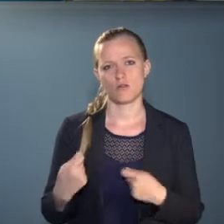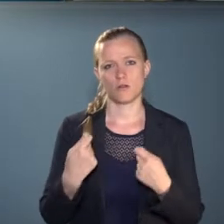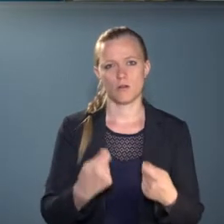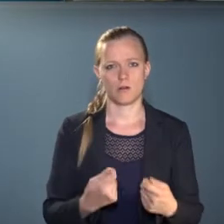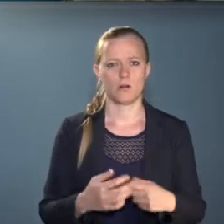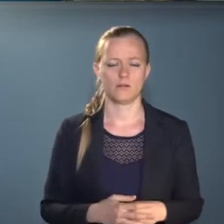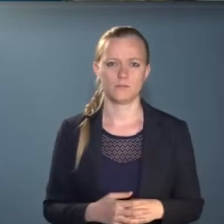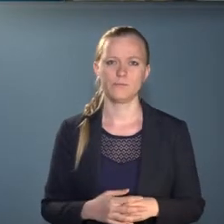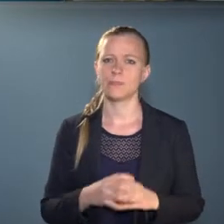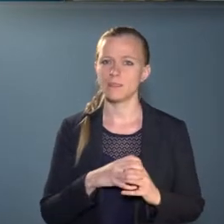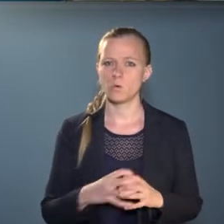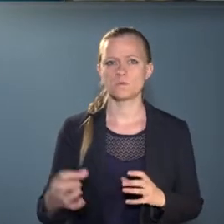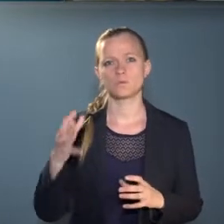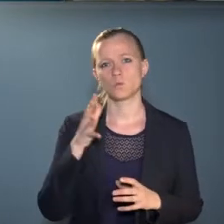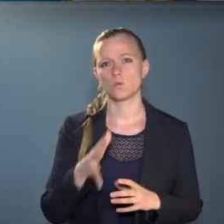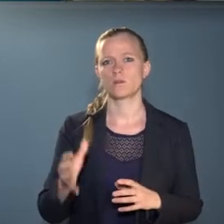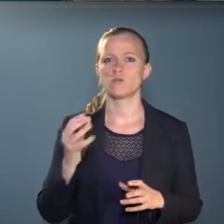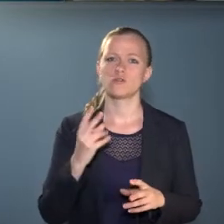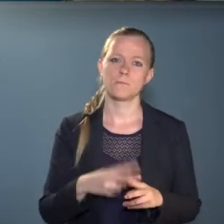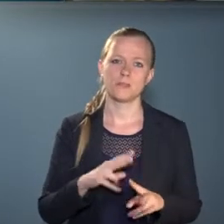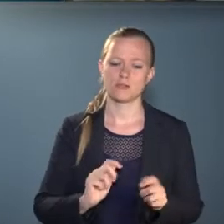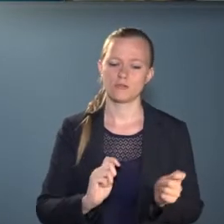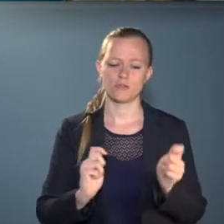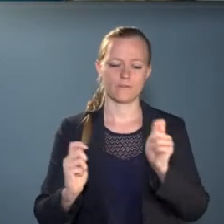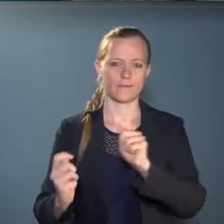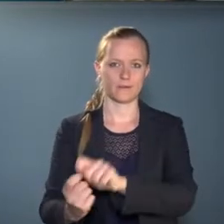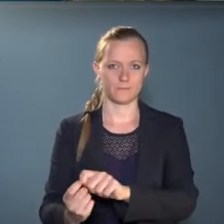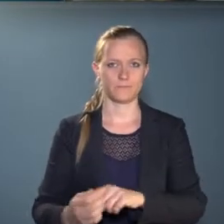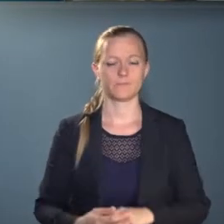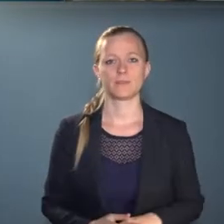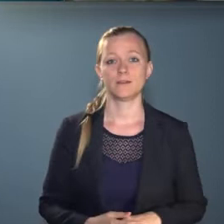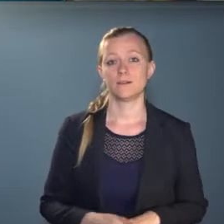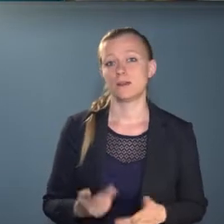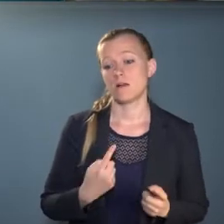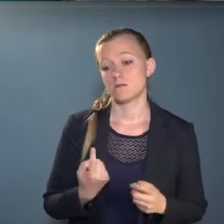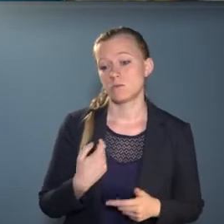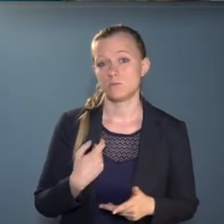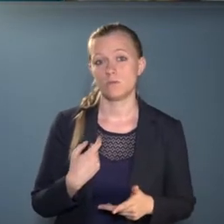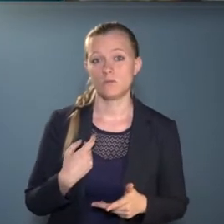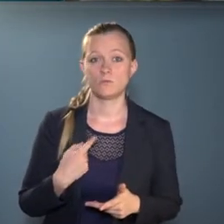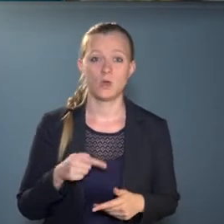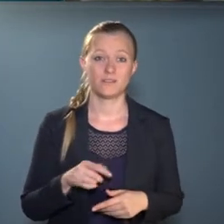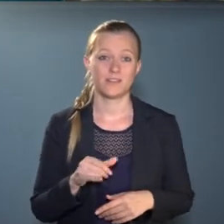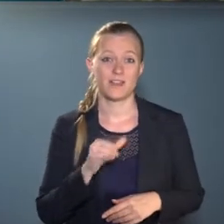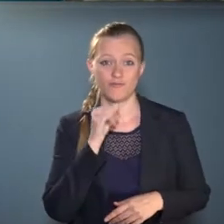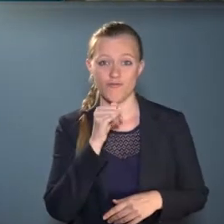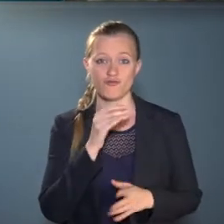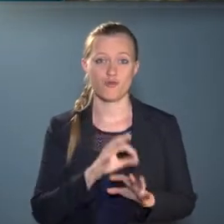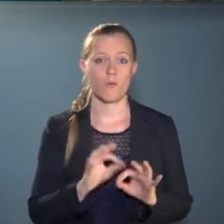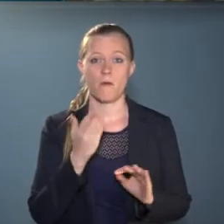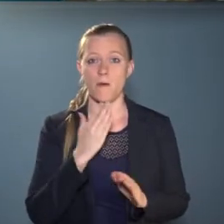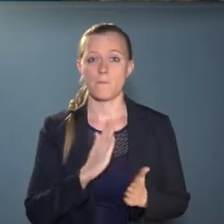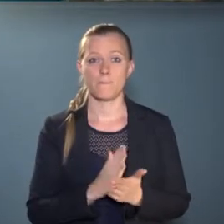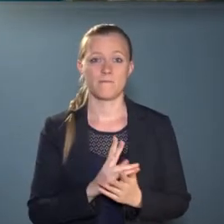egy hosszú krónikus betegségé való átalakítására, de hát én azt gondolom, hogy annál nincs jobb, ha már van,